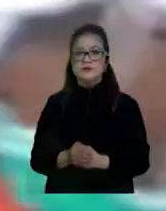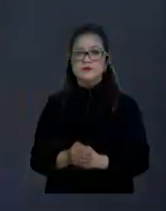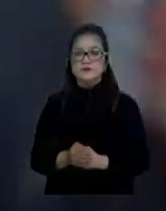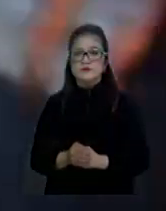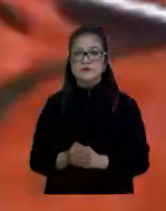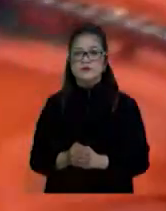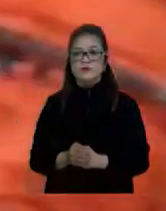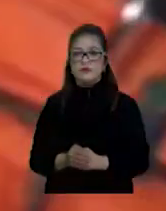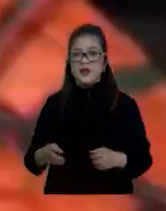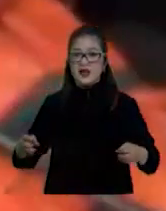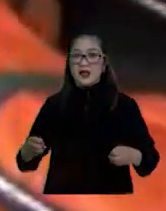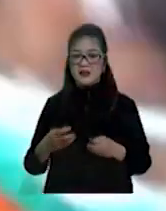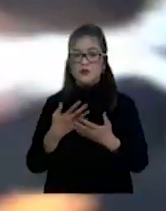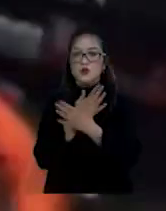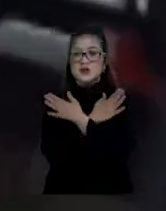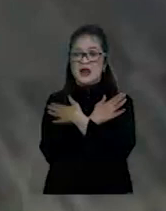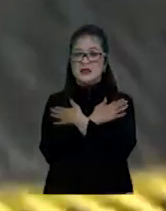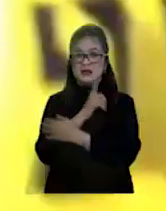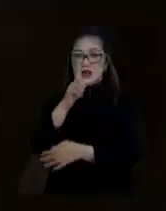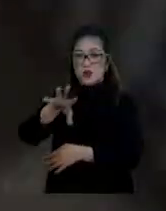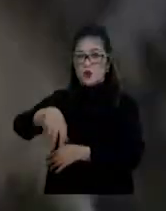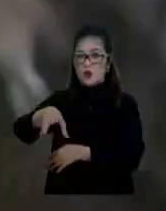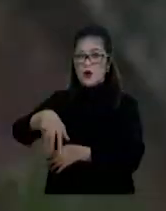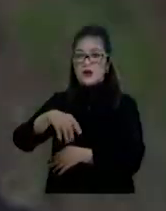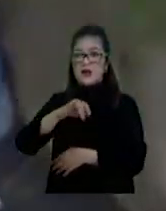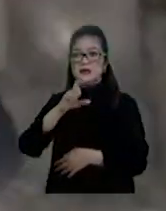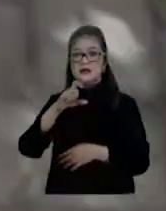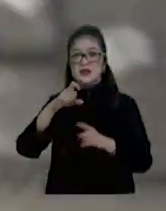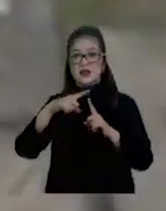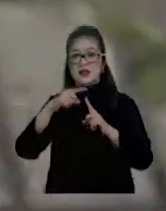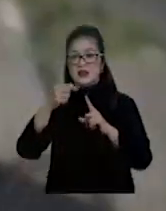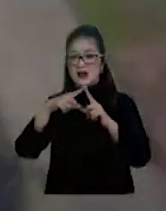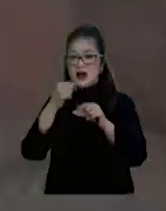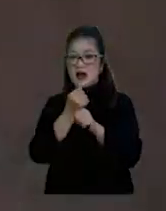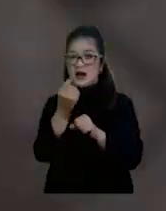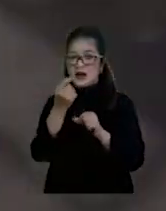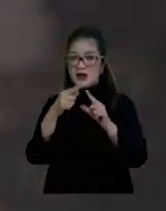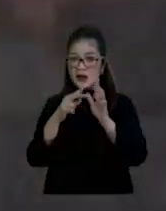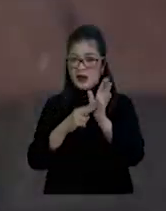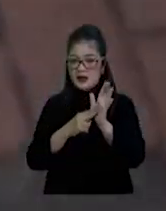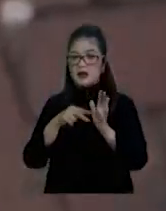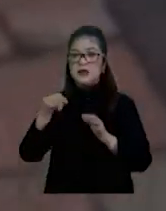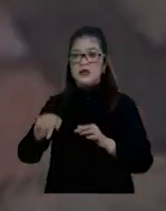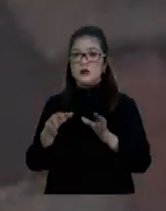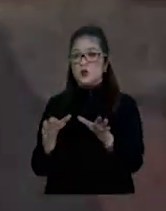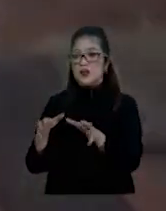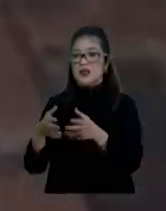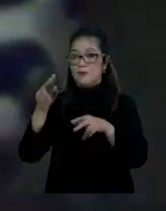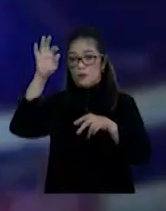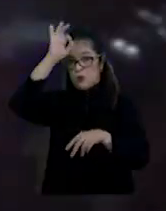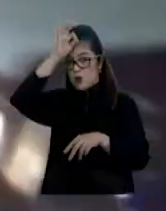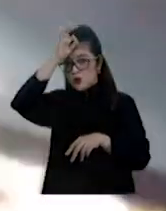Pasca penemuan mayat satu keluarga di perumahan Citra Garden, Kalideres, Jakarta Barat, tim gabungan Direskrimum Polda Metro Jaya bersama Polres Metro Jakarta